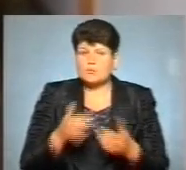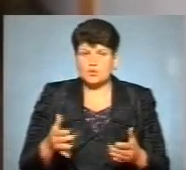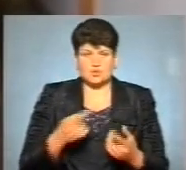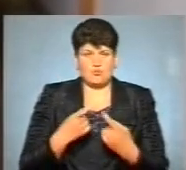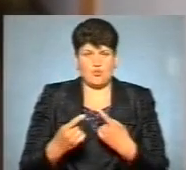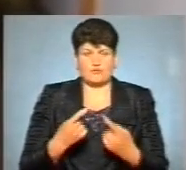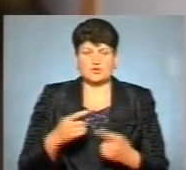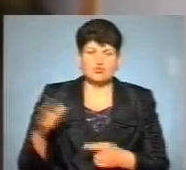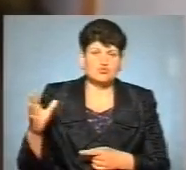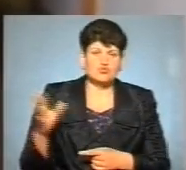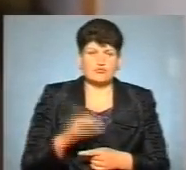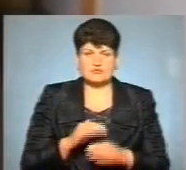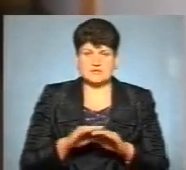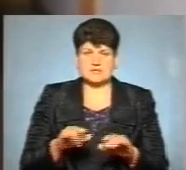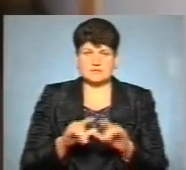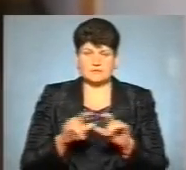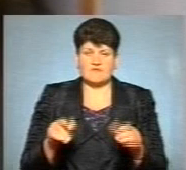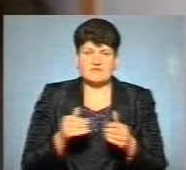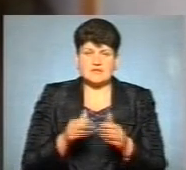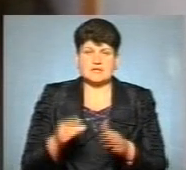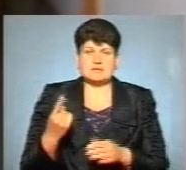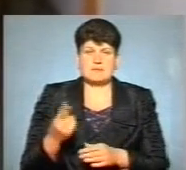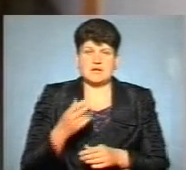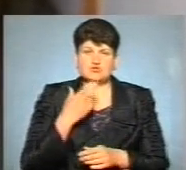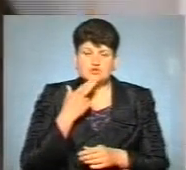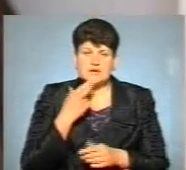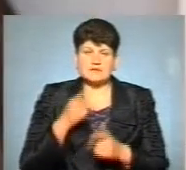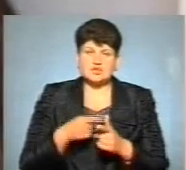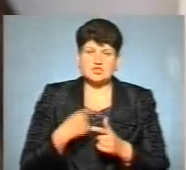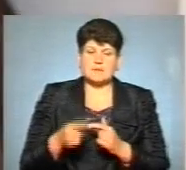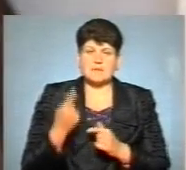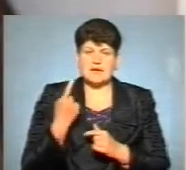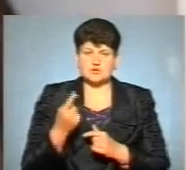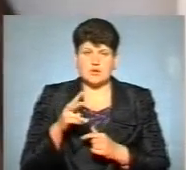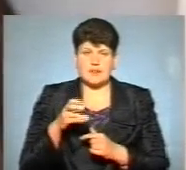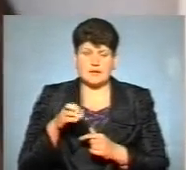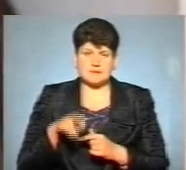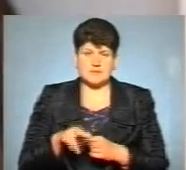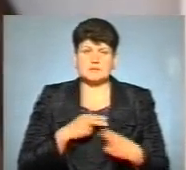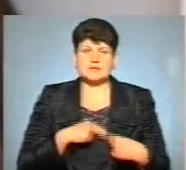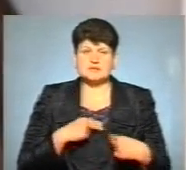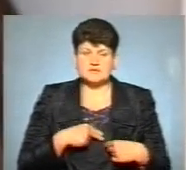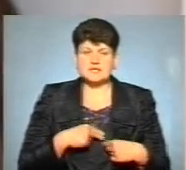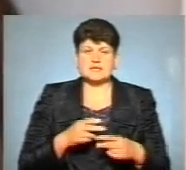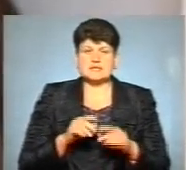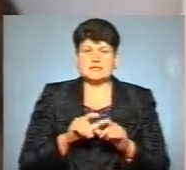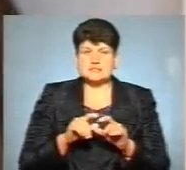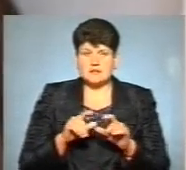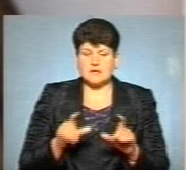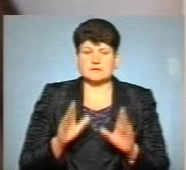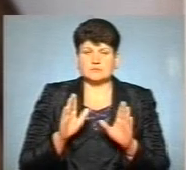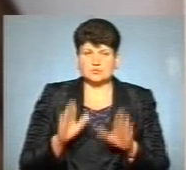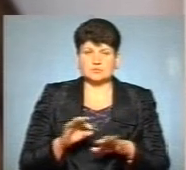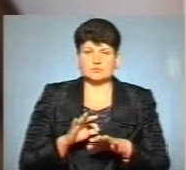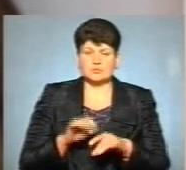що усі дошкільні заклади відкриються 1 червня чи 1 липня. Чи працівники дошкільних закладів